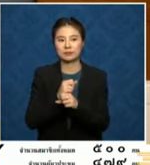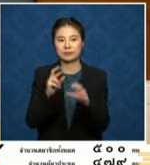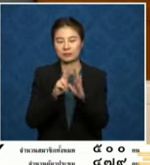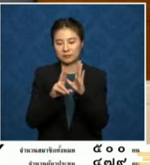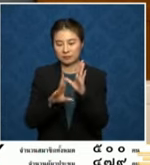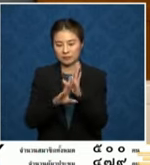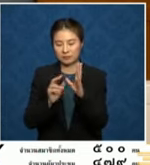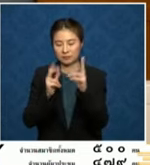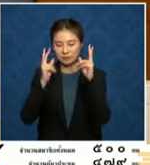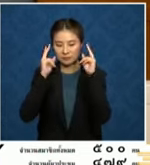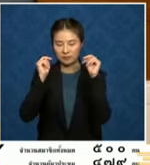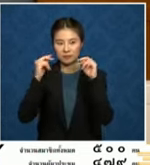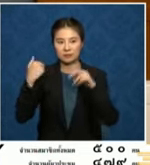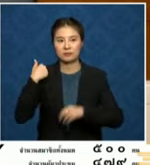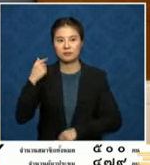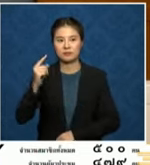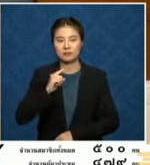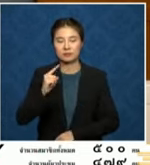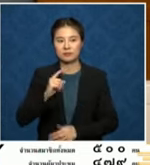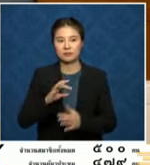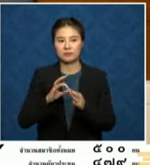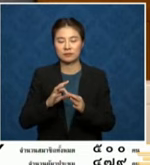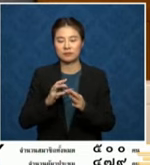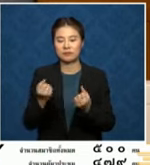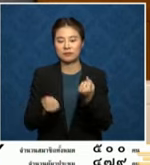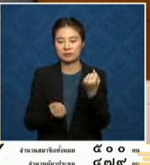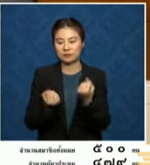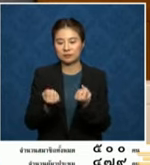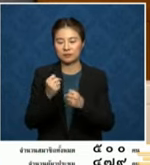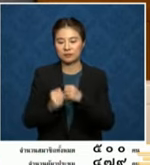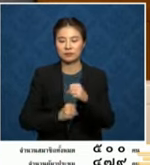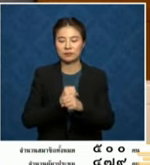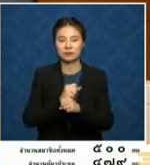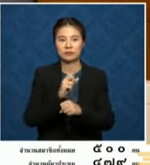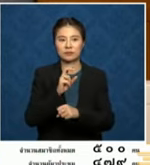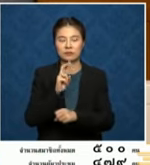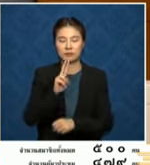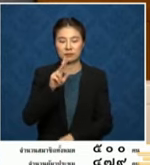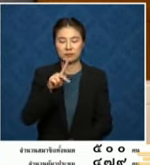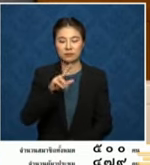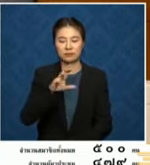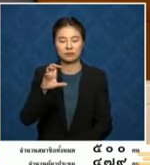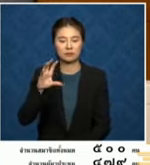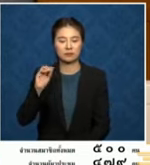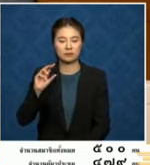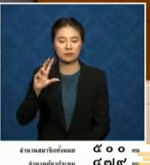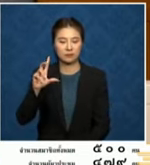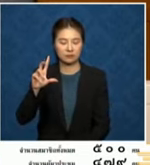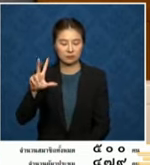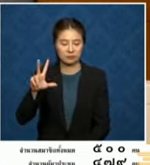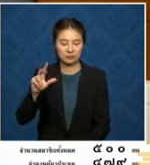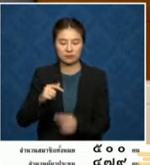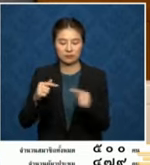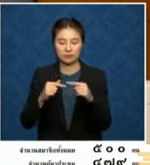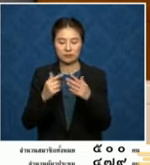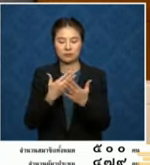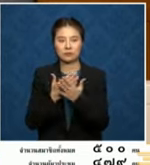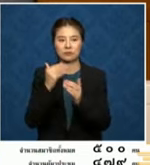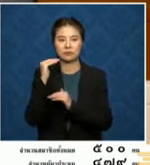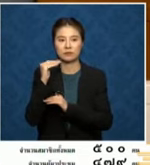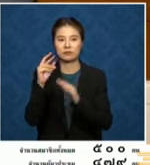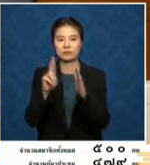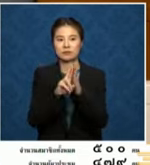กเรื่องของว่าด้วยรถราชการปี2523ครับทั้งหมดเป็นไปตามกรอบของวิธีการงบประมาณและขั้นตอน